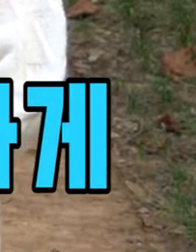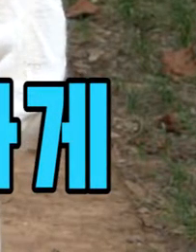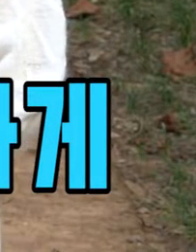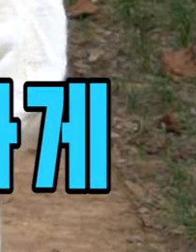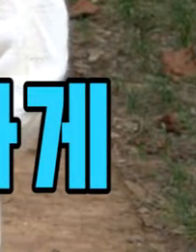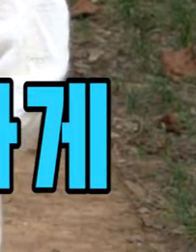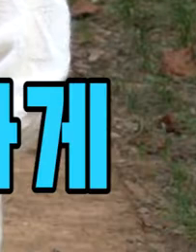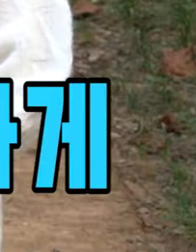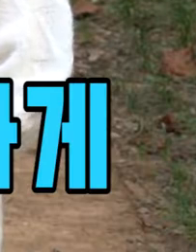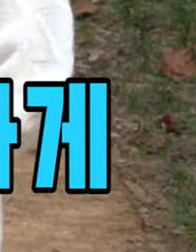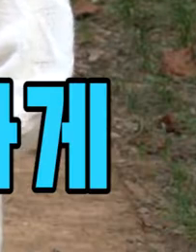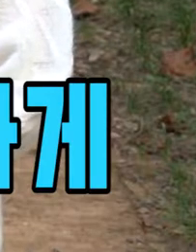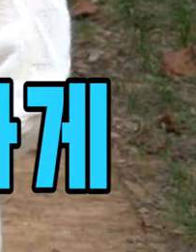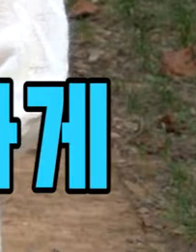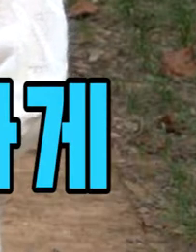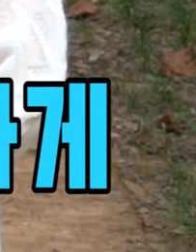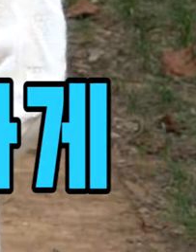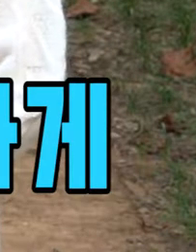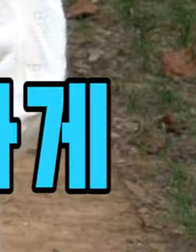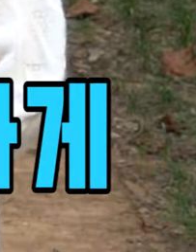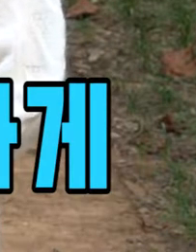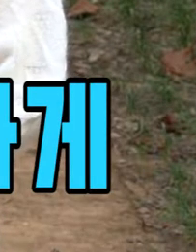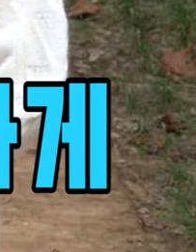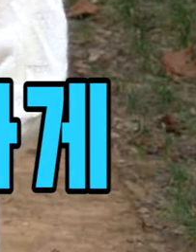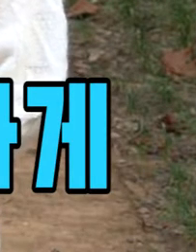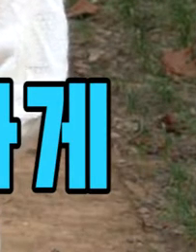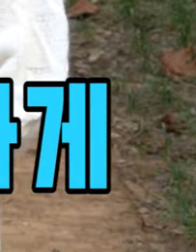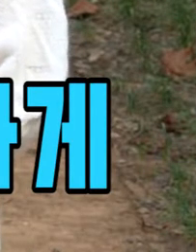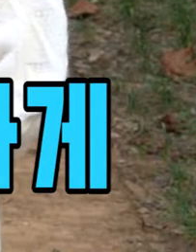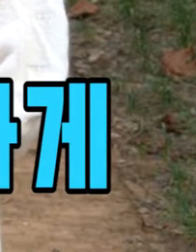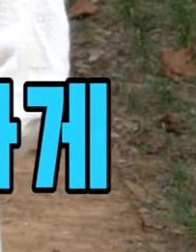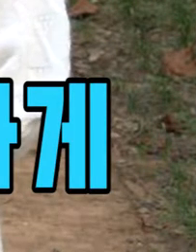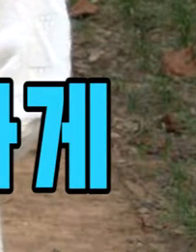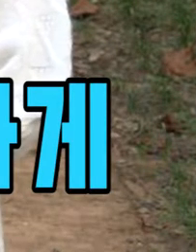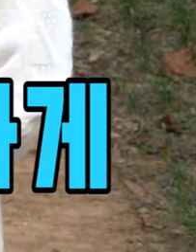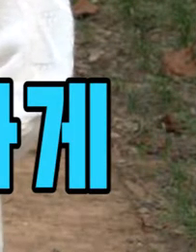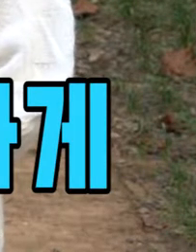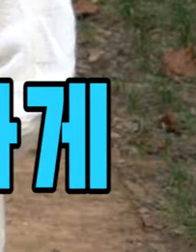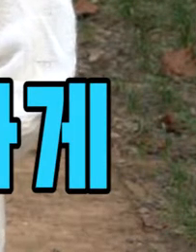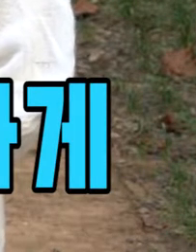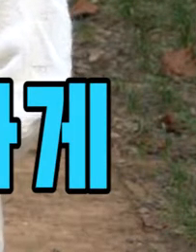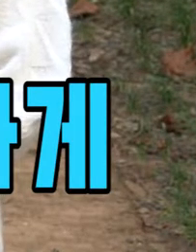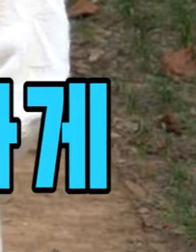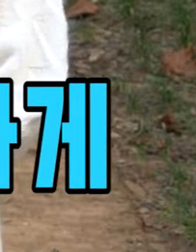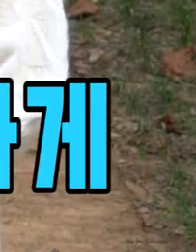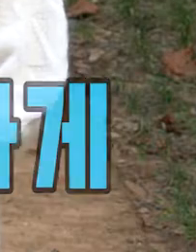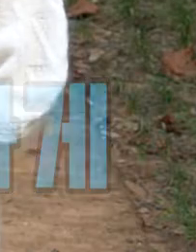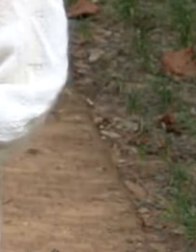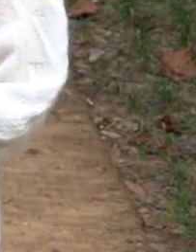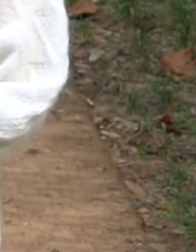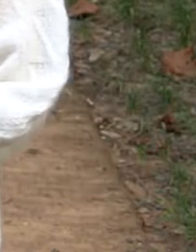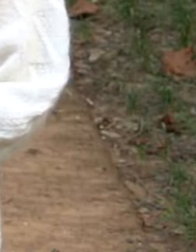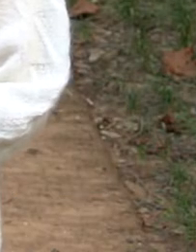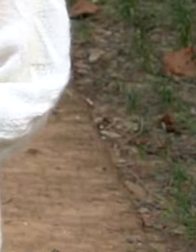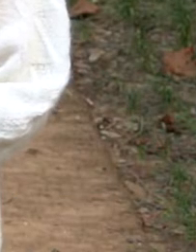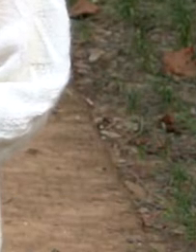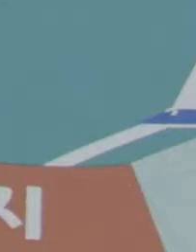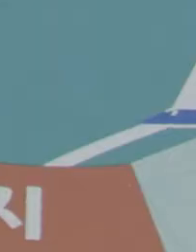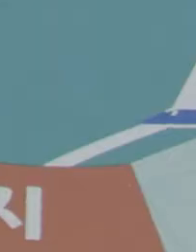드림자 페스티벌이 9월 25일부터 시작해 오는 12월 11일까지 온라인으로 열립니다.